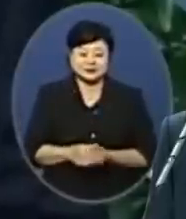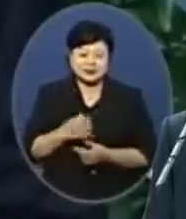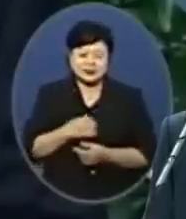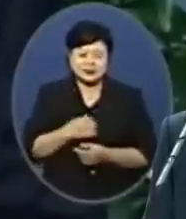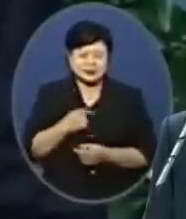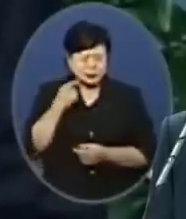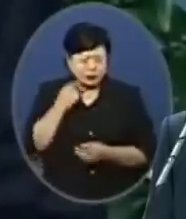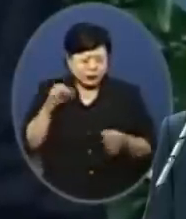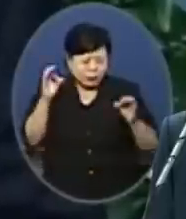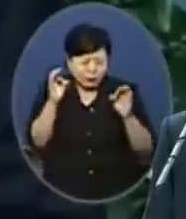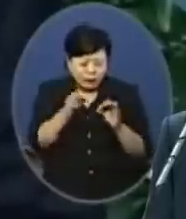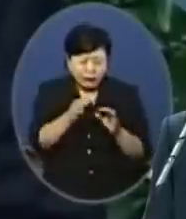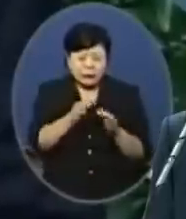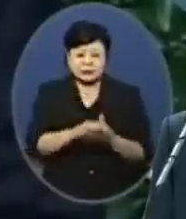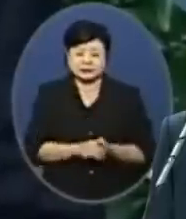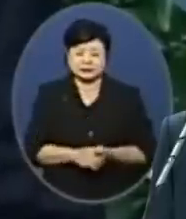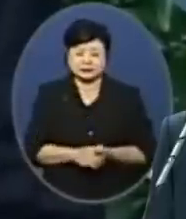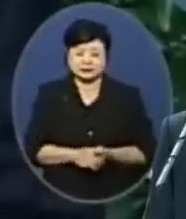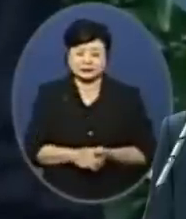근심의 독이 사라지는 것입니다.